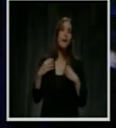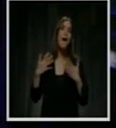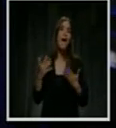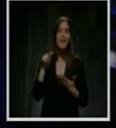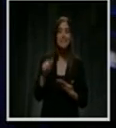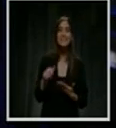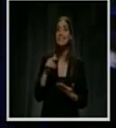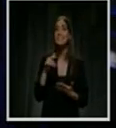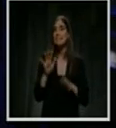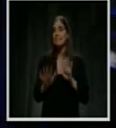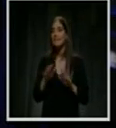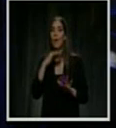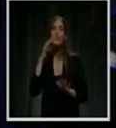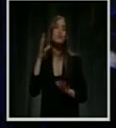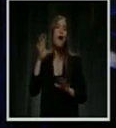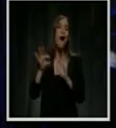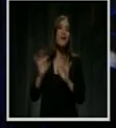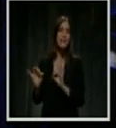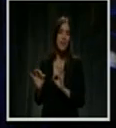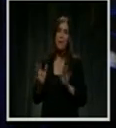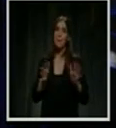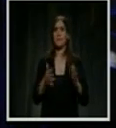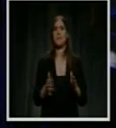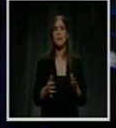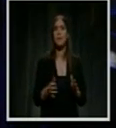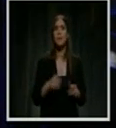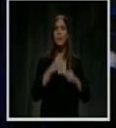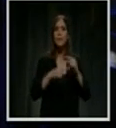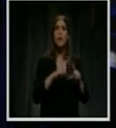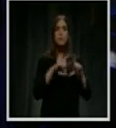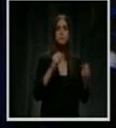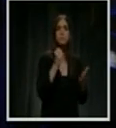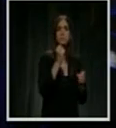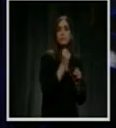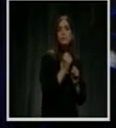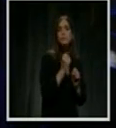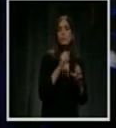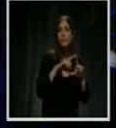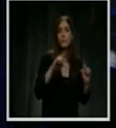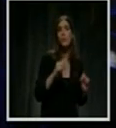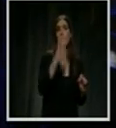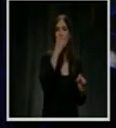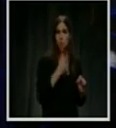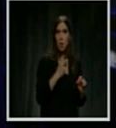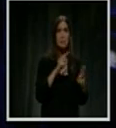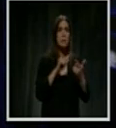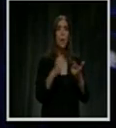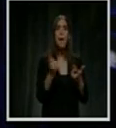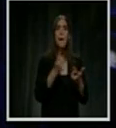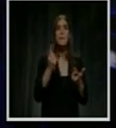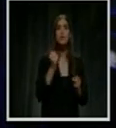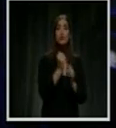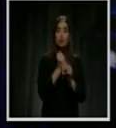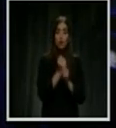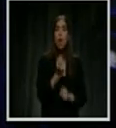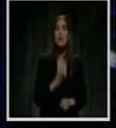fix-xenjin l-interess tagħkom għandi, l-interess tal-pensjonanti tagħna, taż-żgħażagħ tagħna, tal-ħaddiema tagħna, tas-self-employed ġewwa pajjiżna,